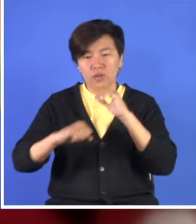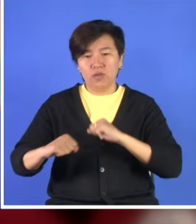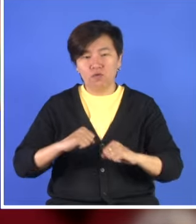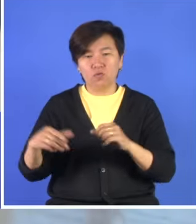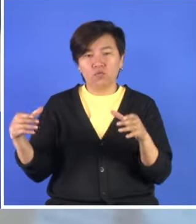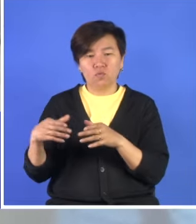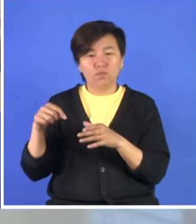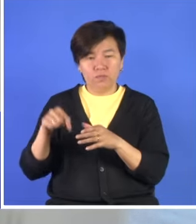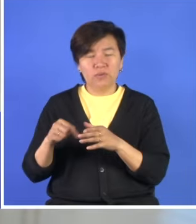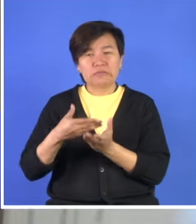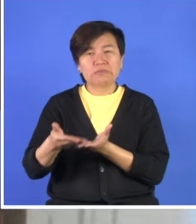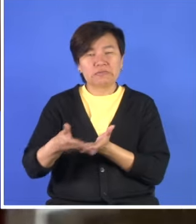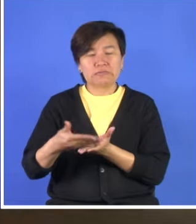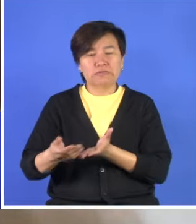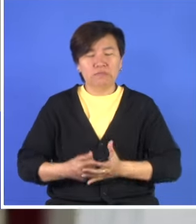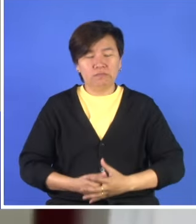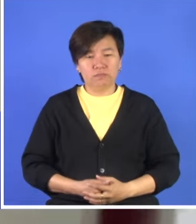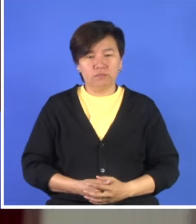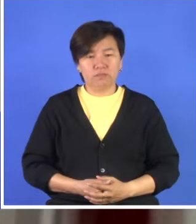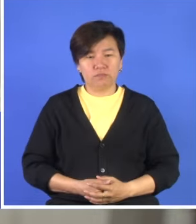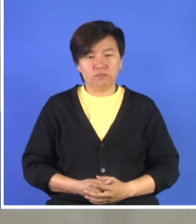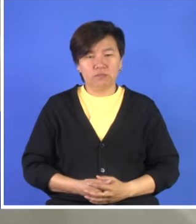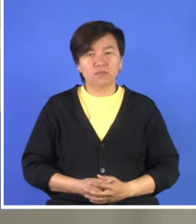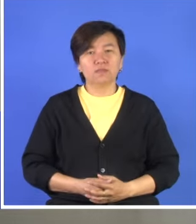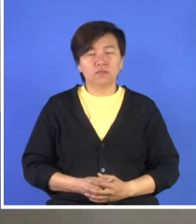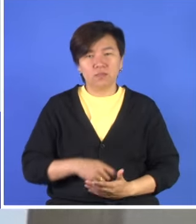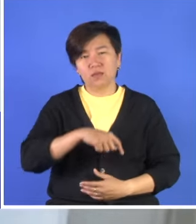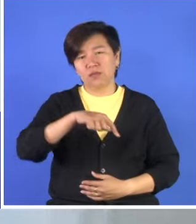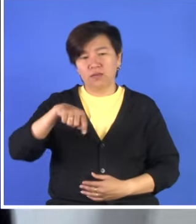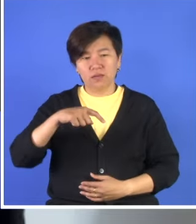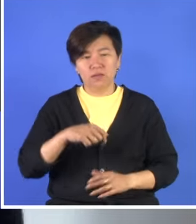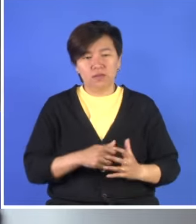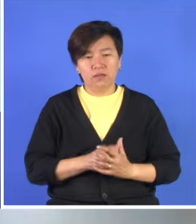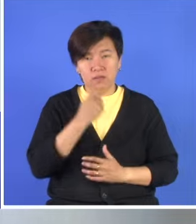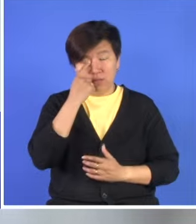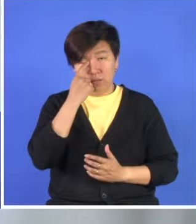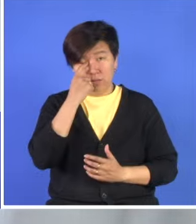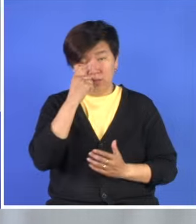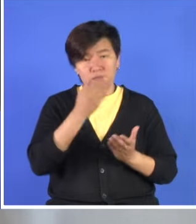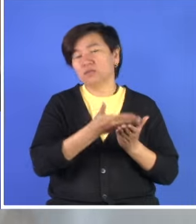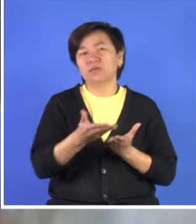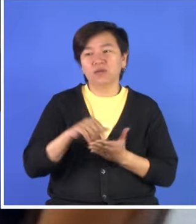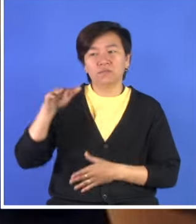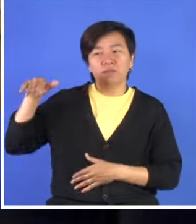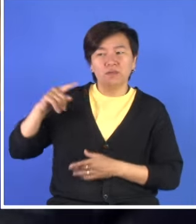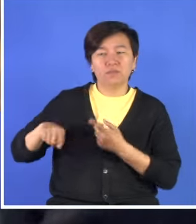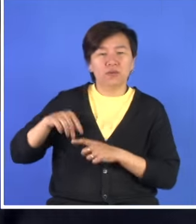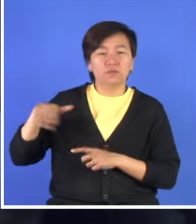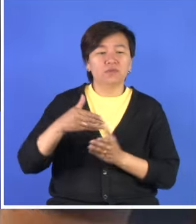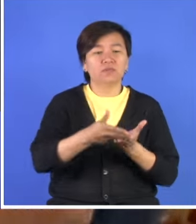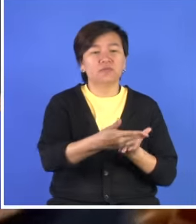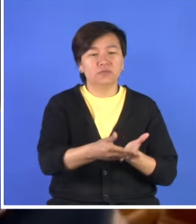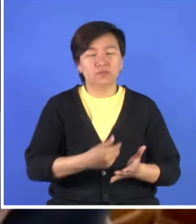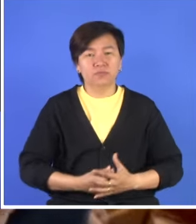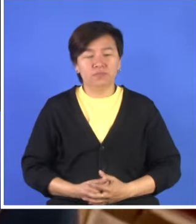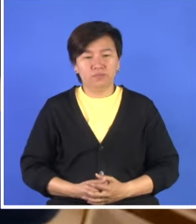ลุ่มลูกค้าหลักของพวกเขาอะนะก็วนๆกันแบบเนี้ยเดี๋ยวคนนั้นซื้อทีคนนี้ก็ชักชวนเพื่อนมาทีนะคะบางคนก็บ